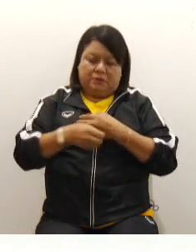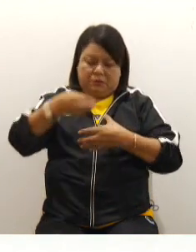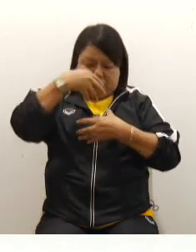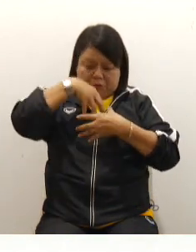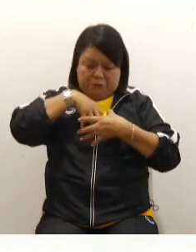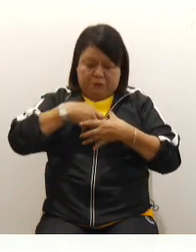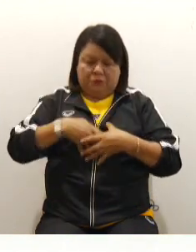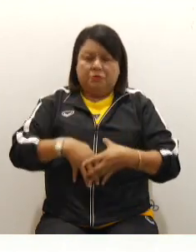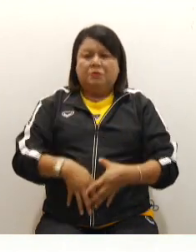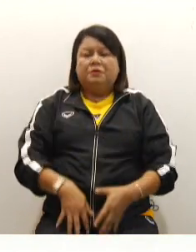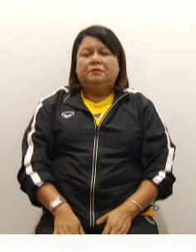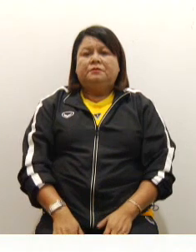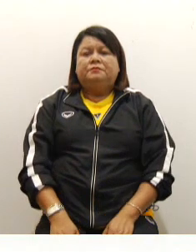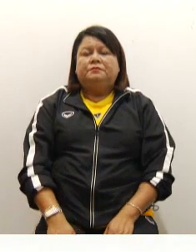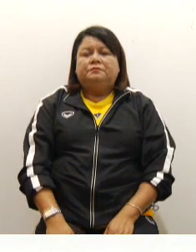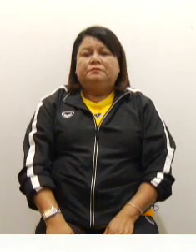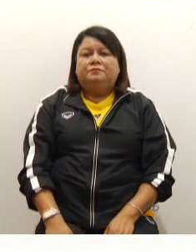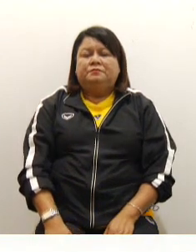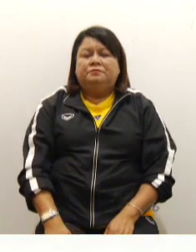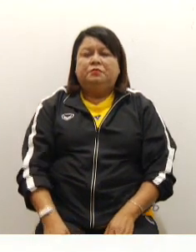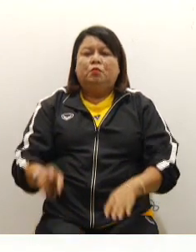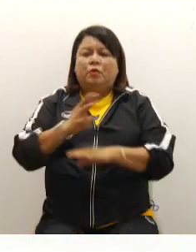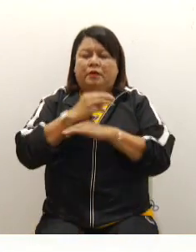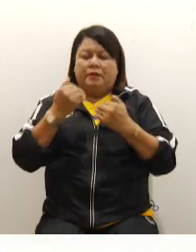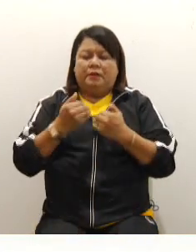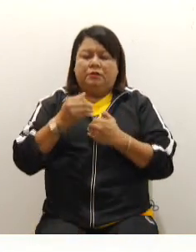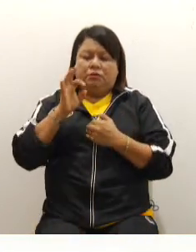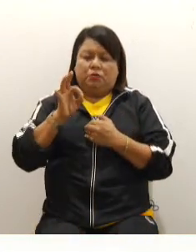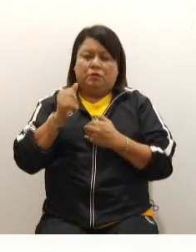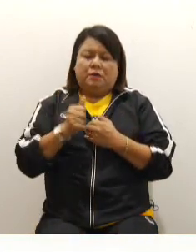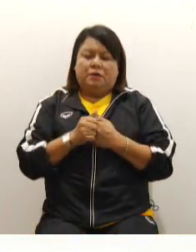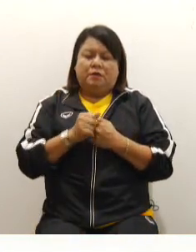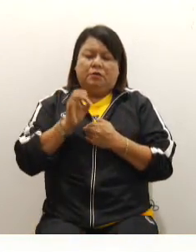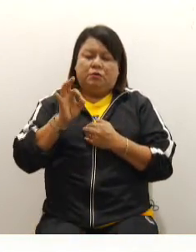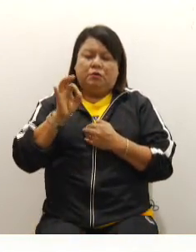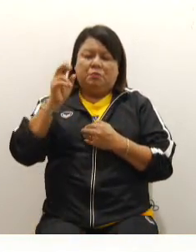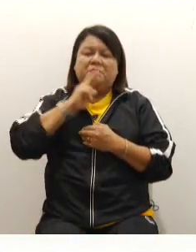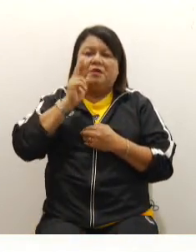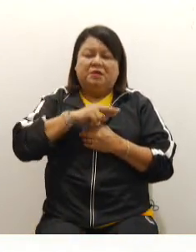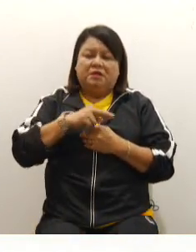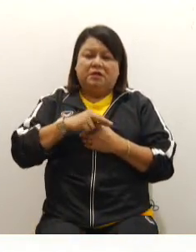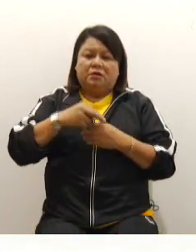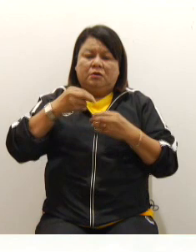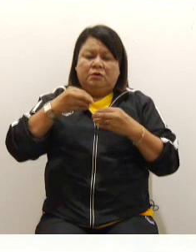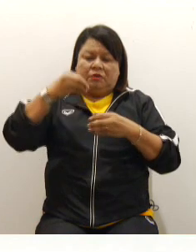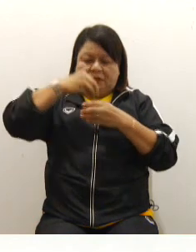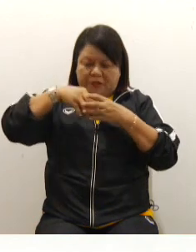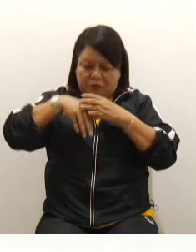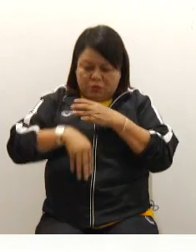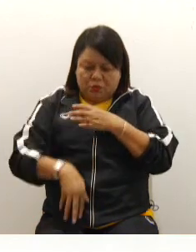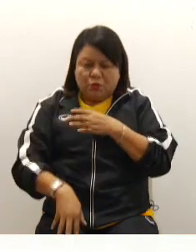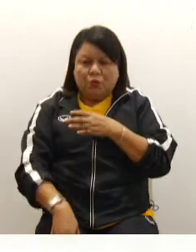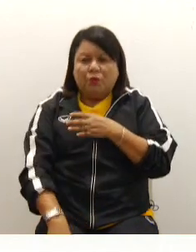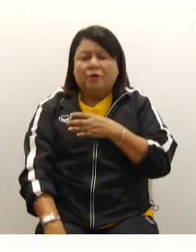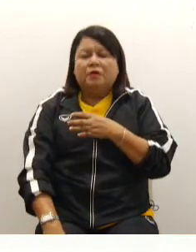ขานะคะถึงขาแค่นั้นไม่พอวันนั้นเด็กคนนั้นโชคร้ายว่าใส่ถุงน่องนะคะใส่ถุงน่องนี่